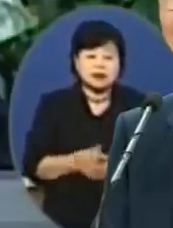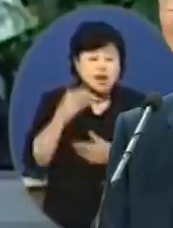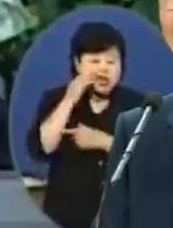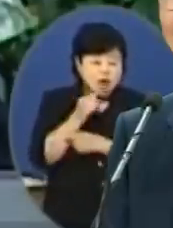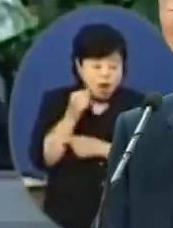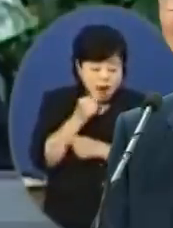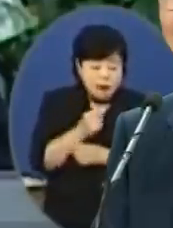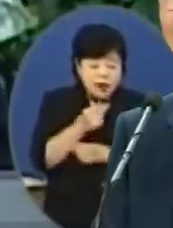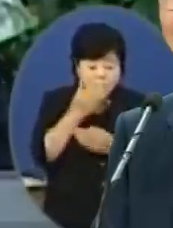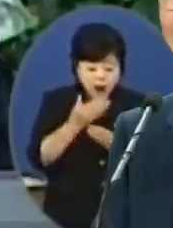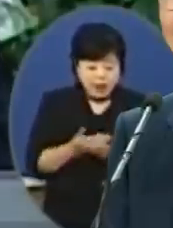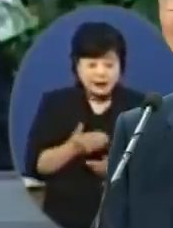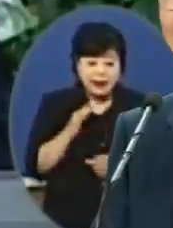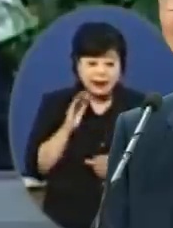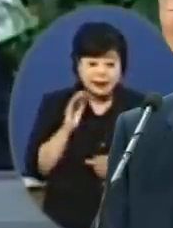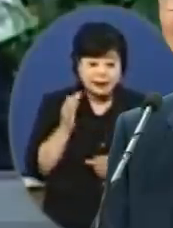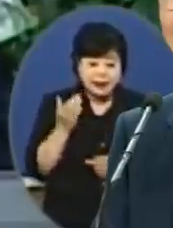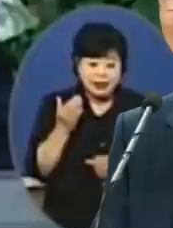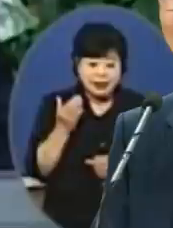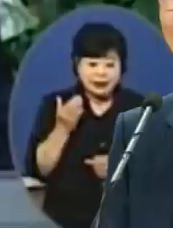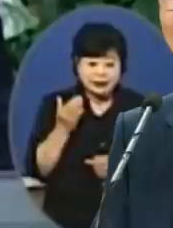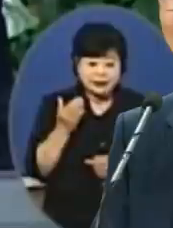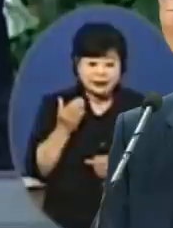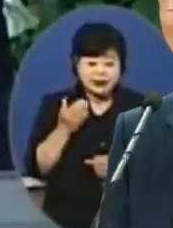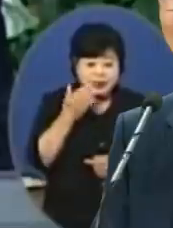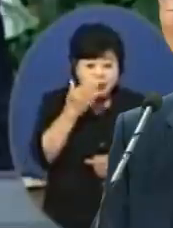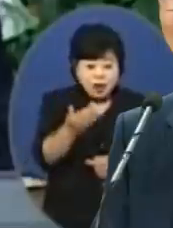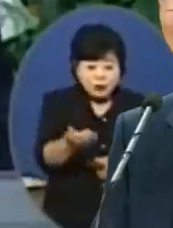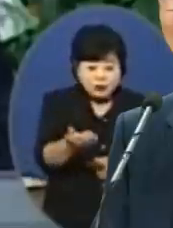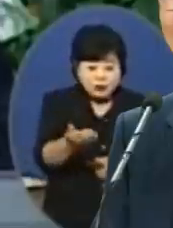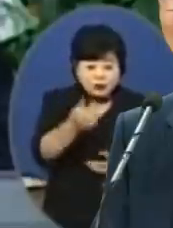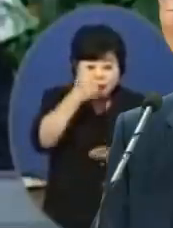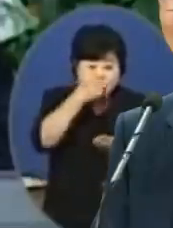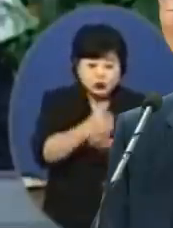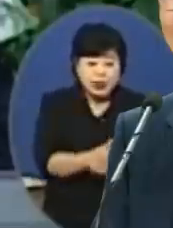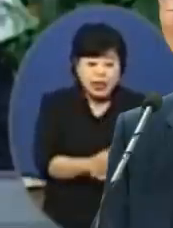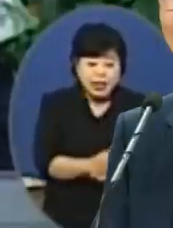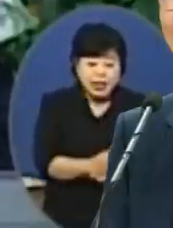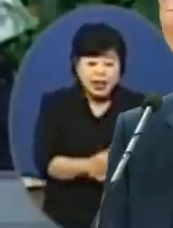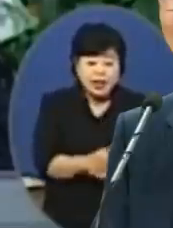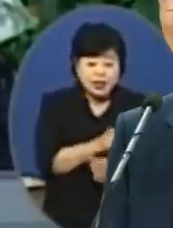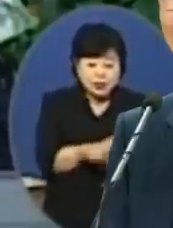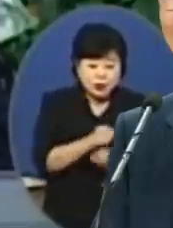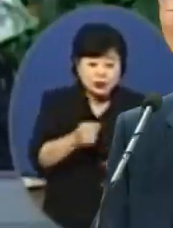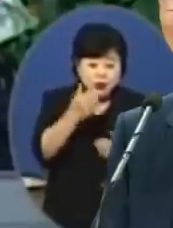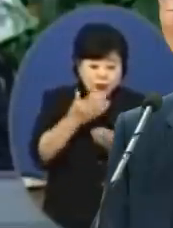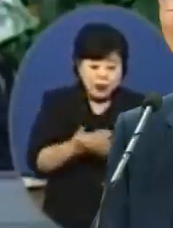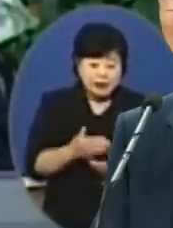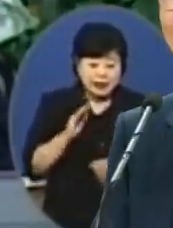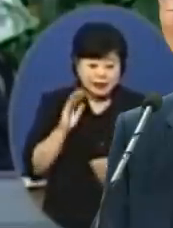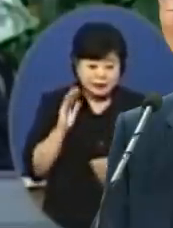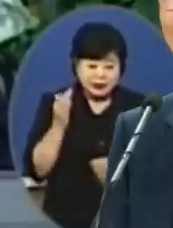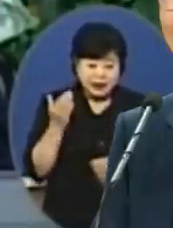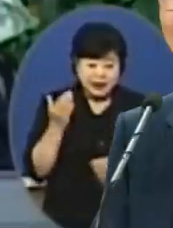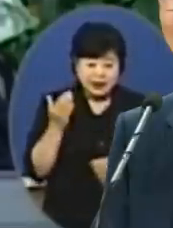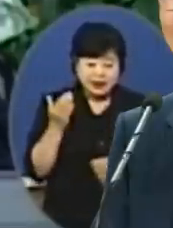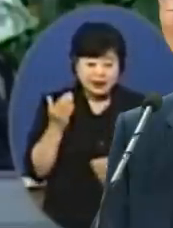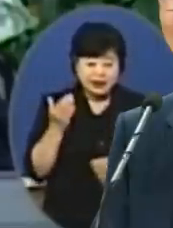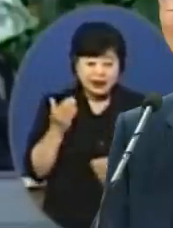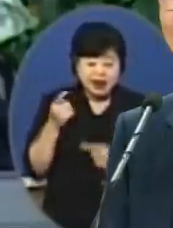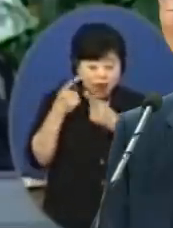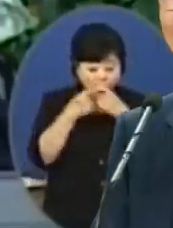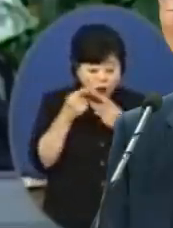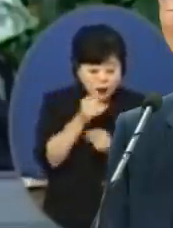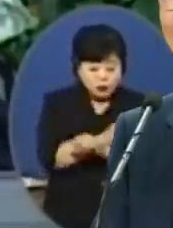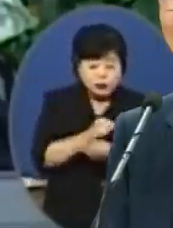열매를 받아야 될 것입니다. 여러분은 죄 용서를 받아야 마땅합니다.